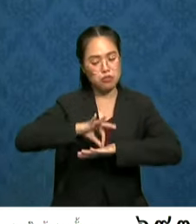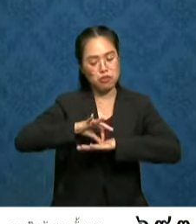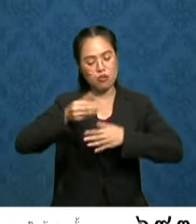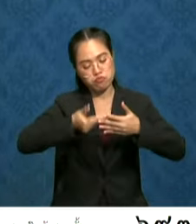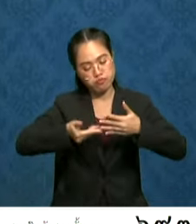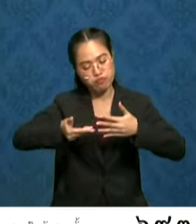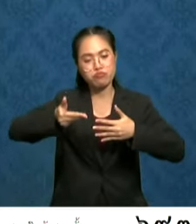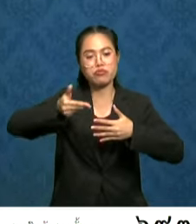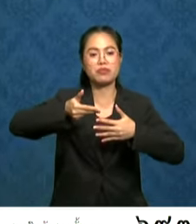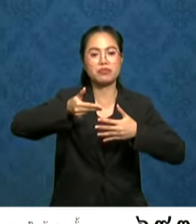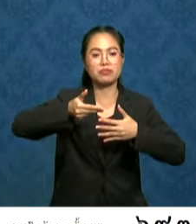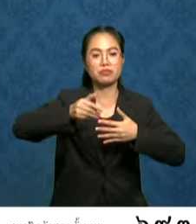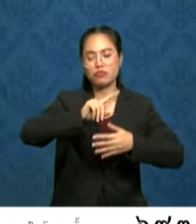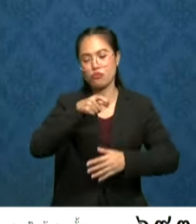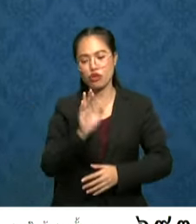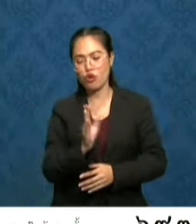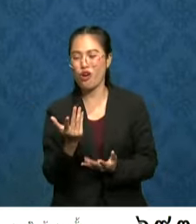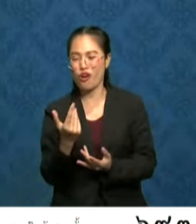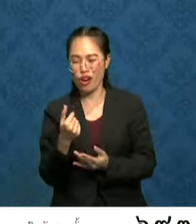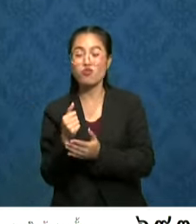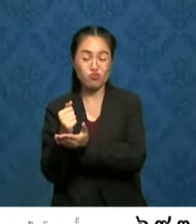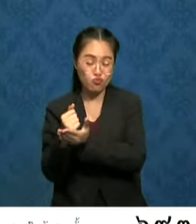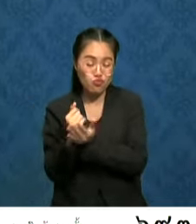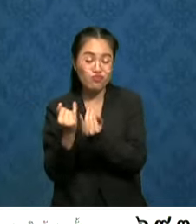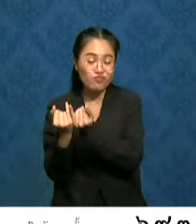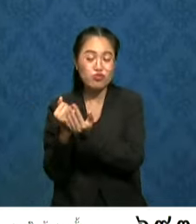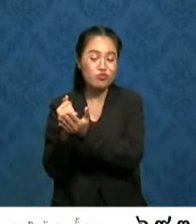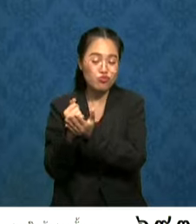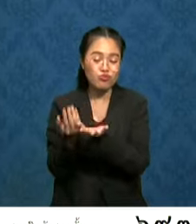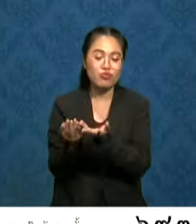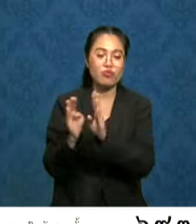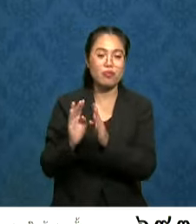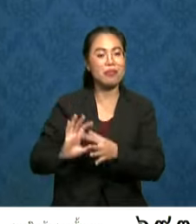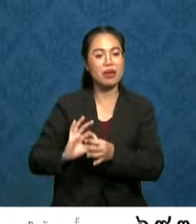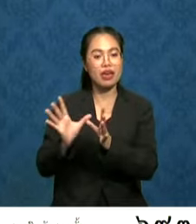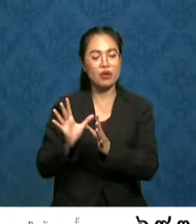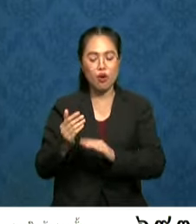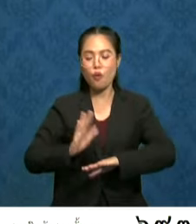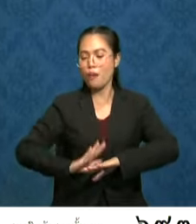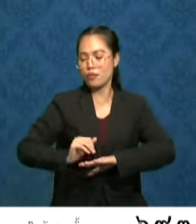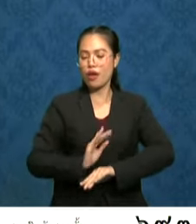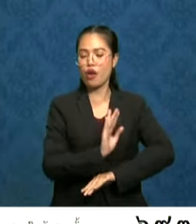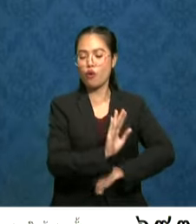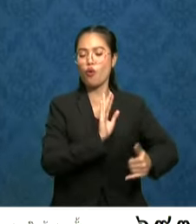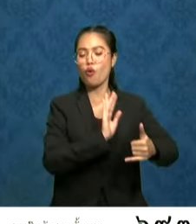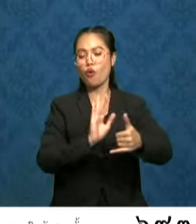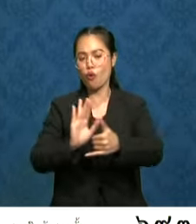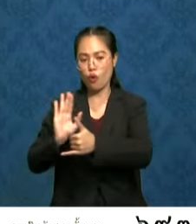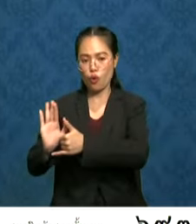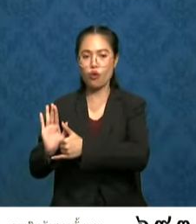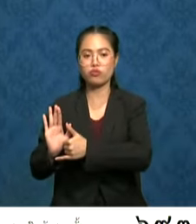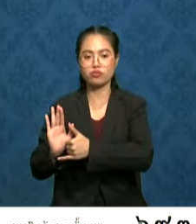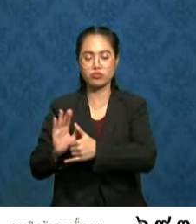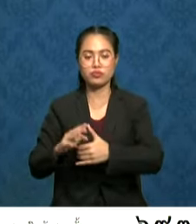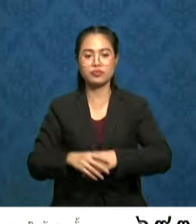โดยที่ไม่ต้องพึ่งพาเส้นสายไม่ว่าเขาจะเกิดในครอบครัวแบบไหนพ่อแม่เขาเป็นใครหรือบ้านเขามีฐานะ